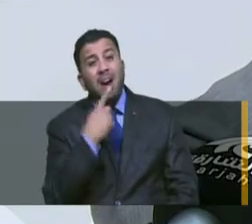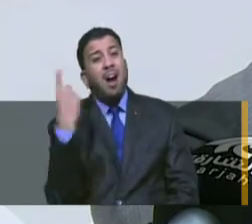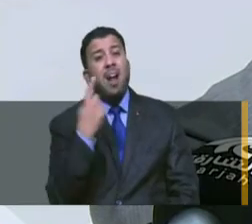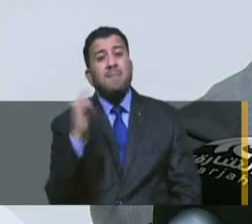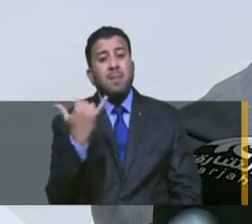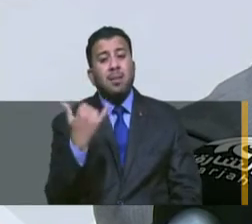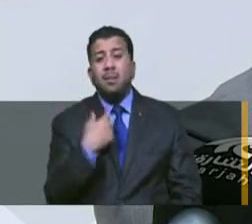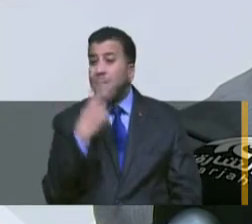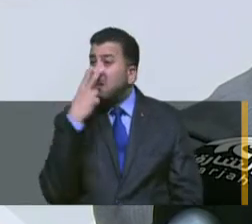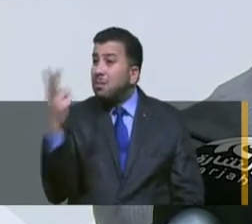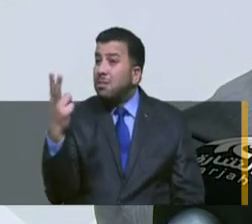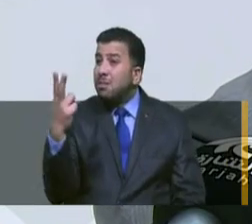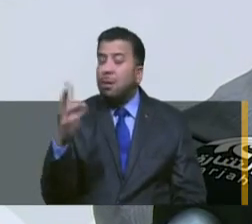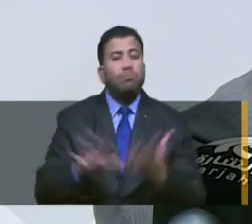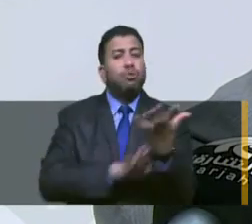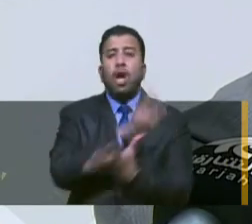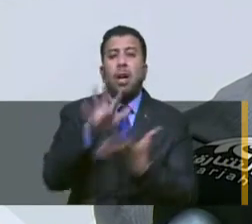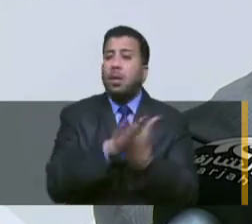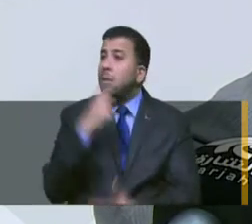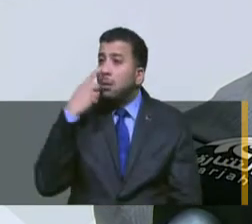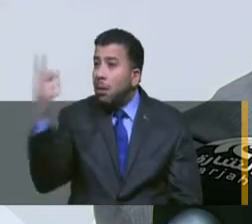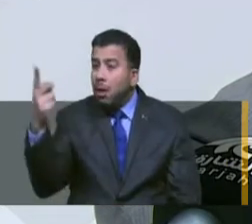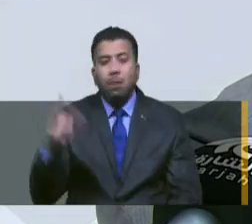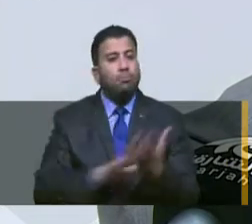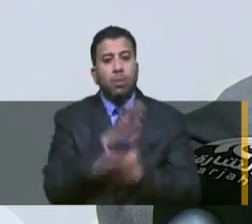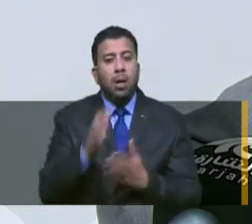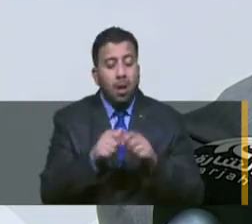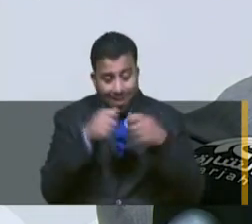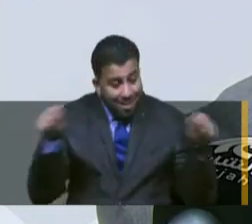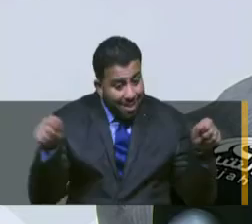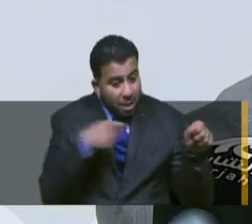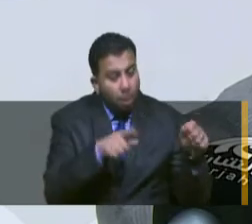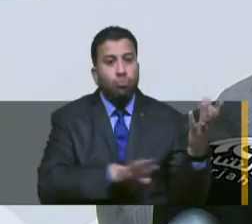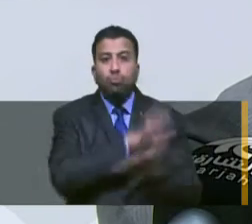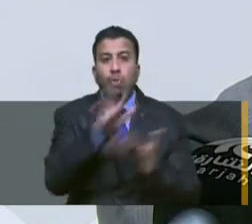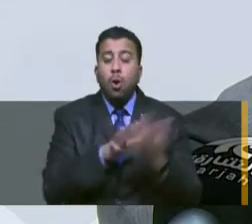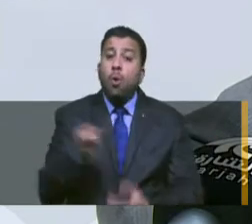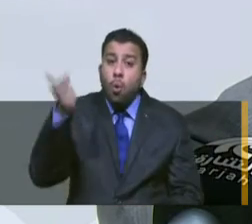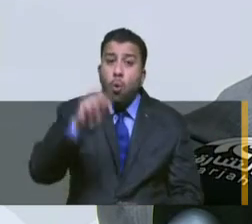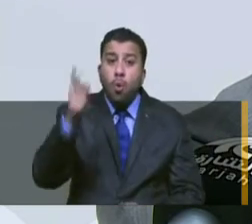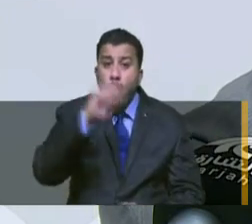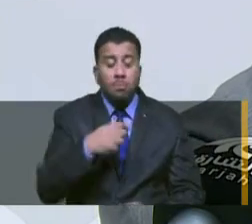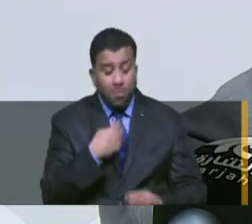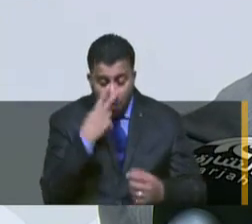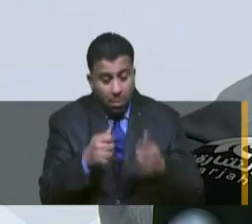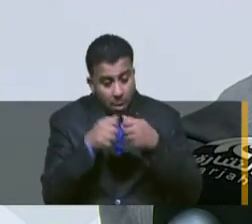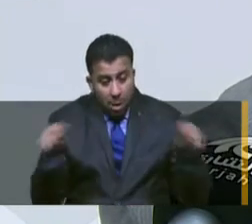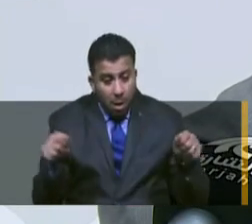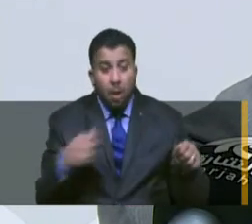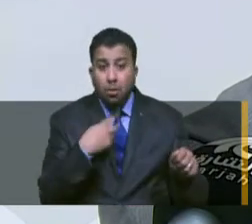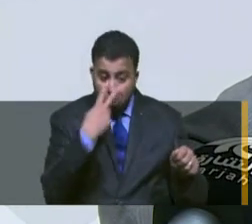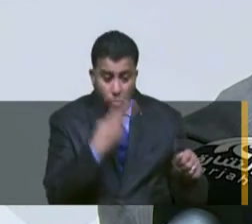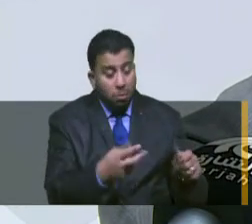أينما اتجهت تلاحظ المصايب، أينما قرأت صحفكم هذه كل يوم مع الأسف